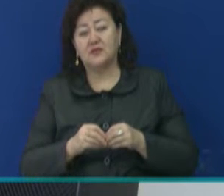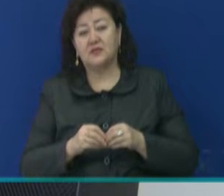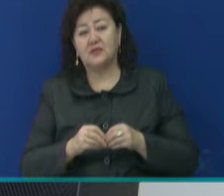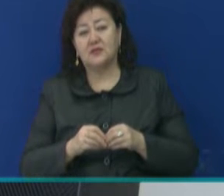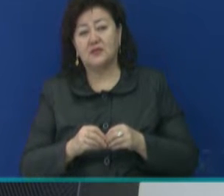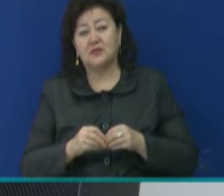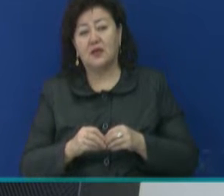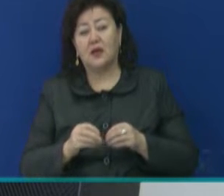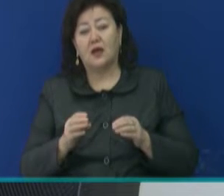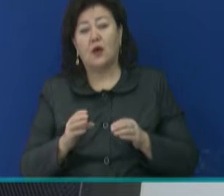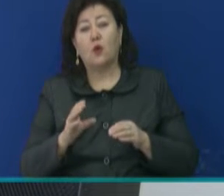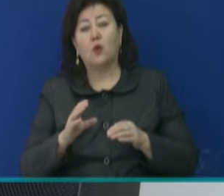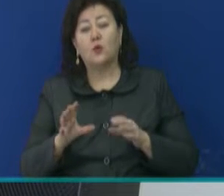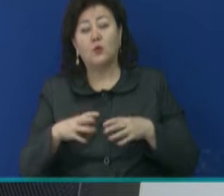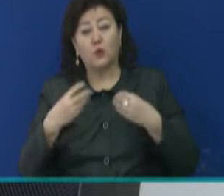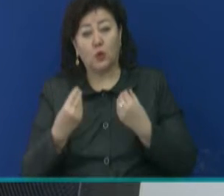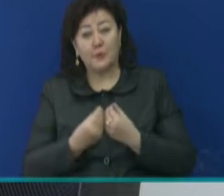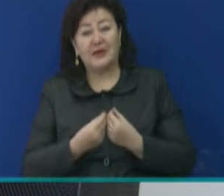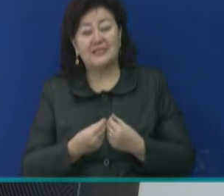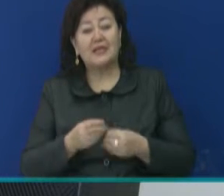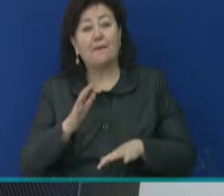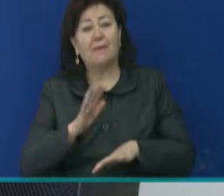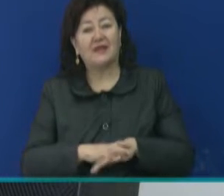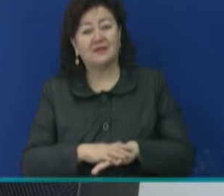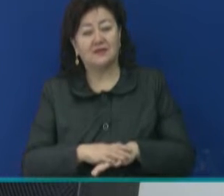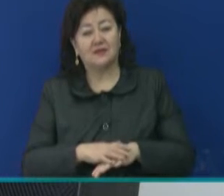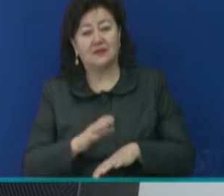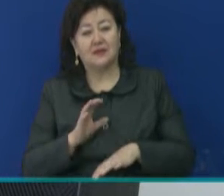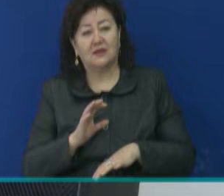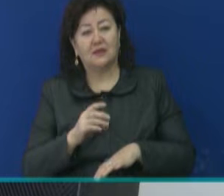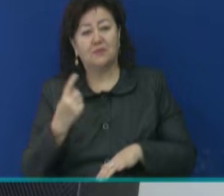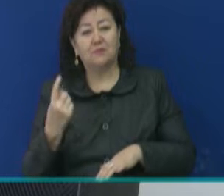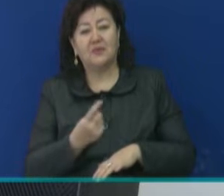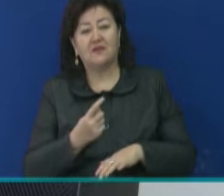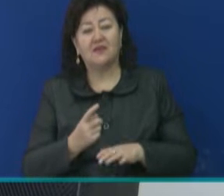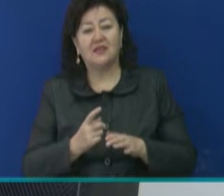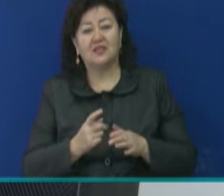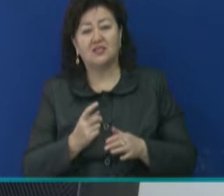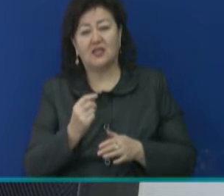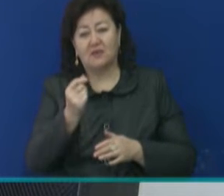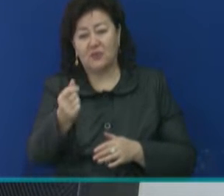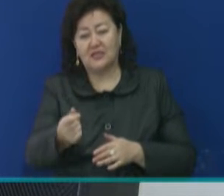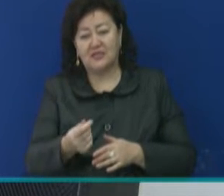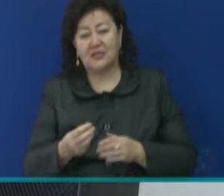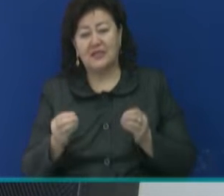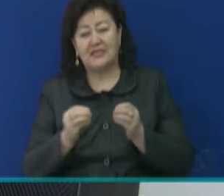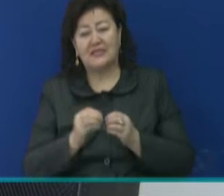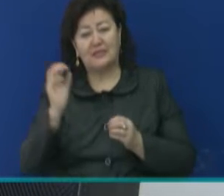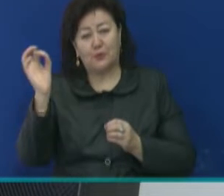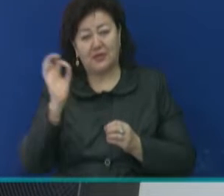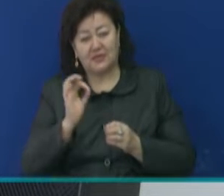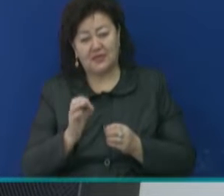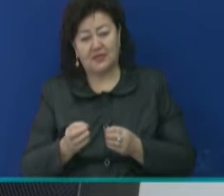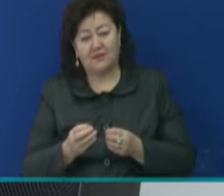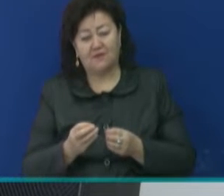общая совместная судьба с банком нужно будет иметь первоначальный взнос 10 процентов остальную часть